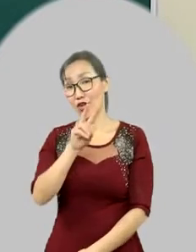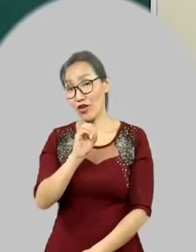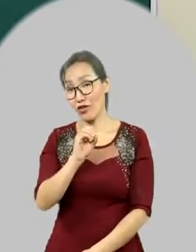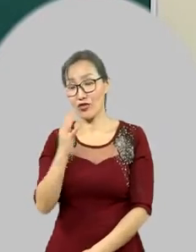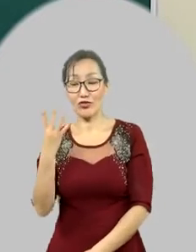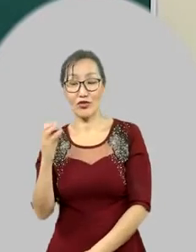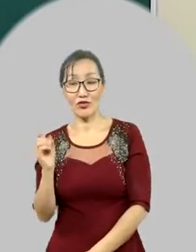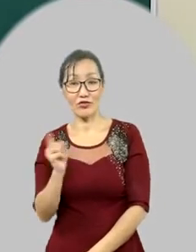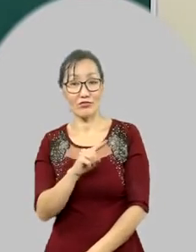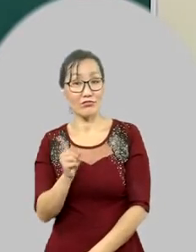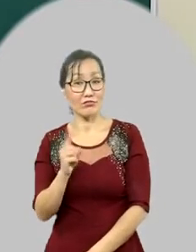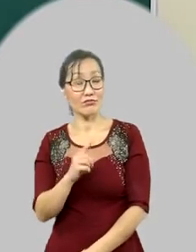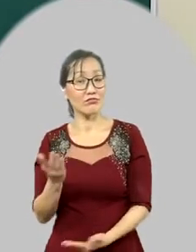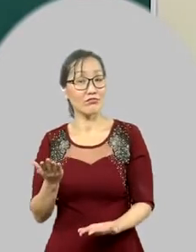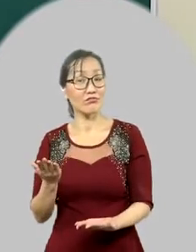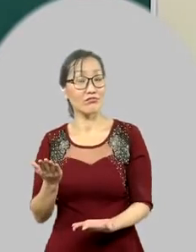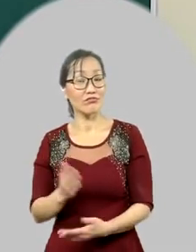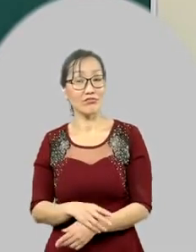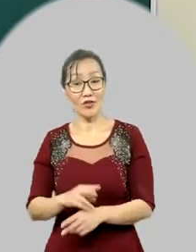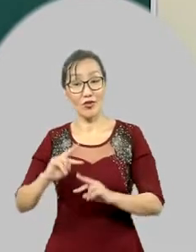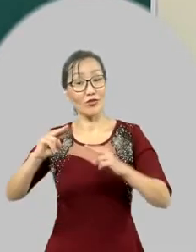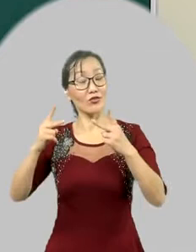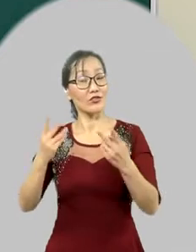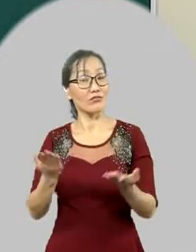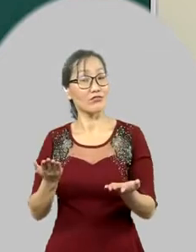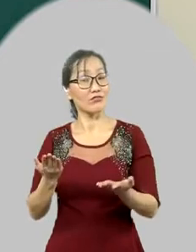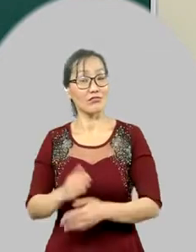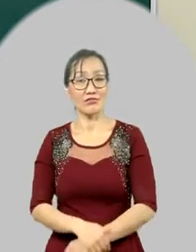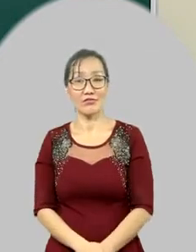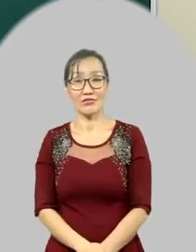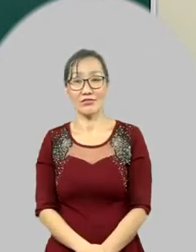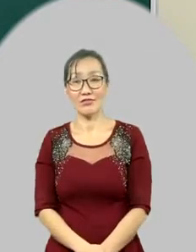20, 40. За энд яаж өөрчлөгдсөн бэ?